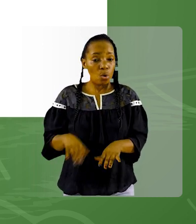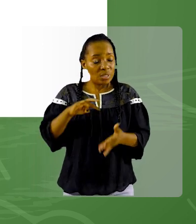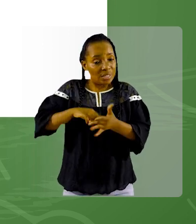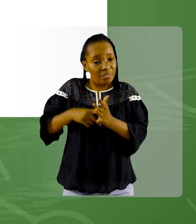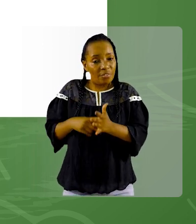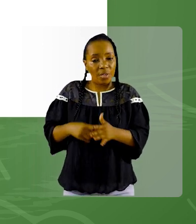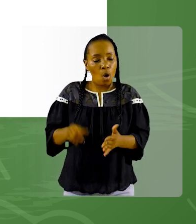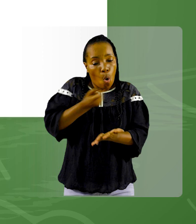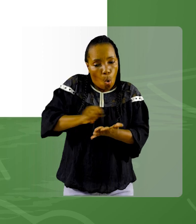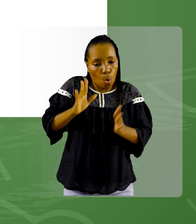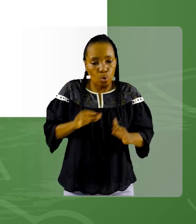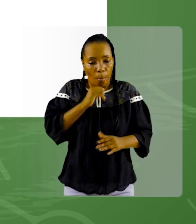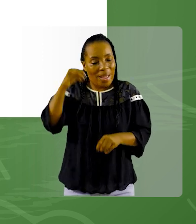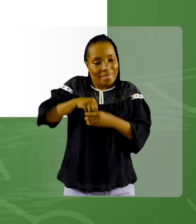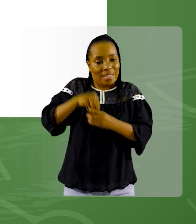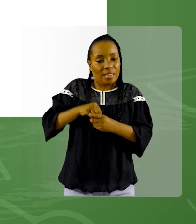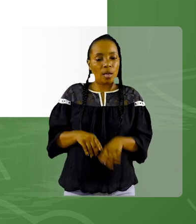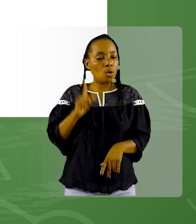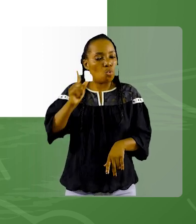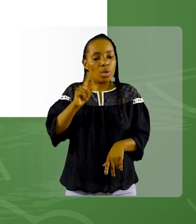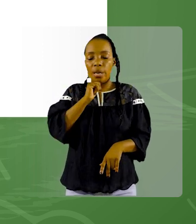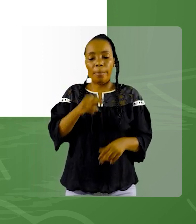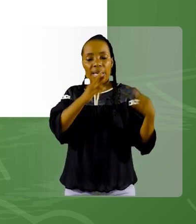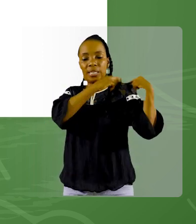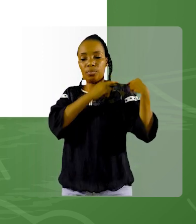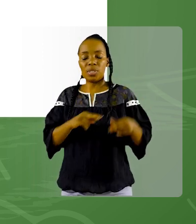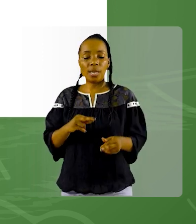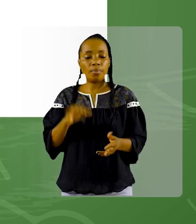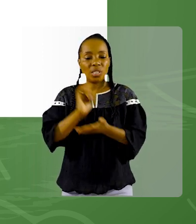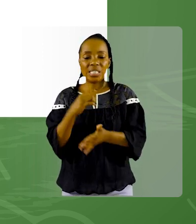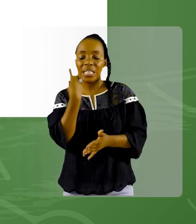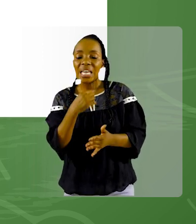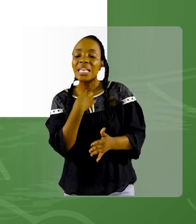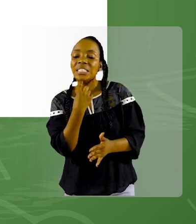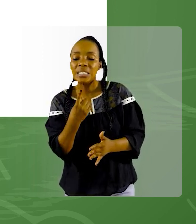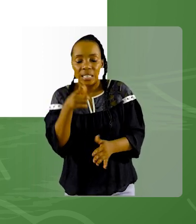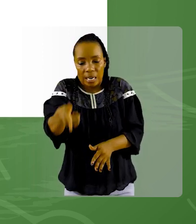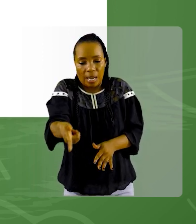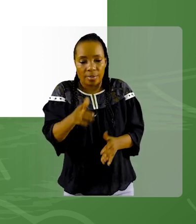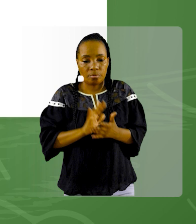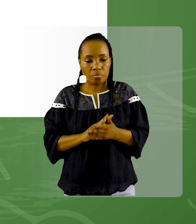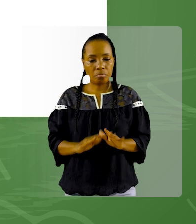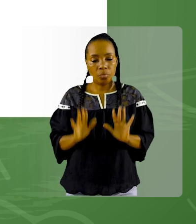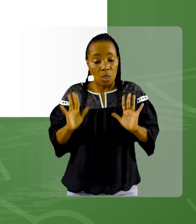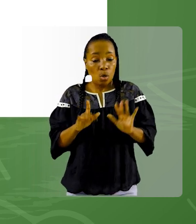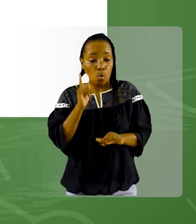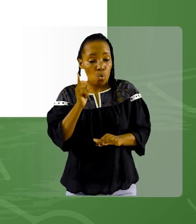dernier n'assume pas les propos à ce niveau. De même, il n'assume pas les propos dans certains